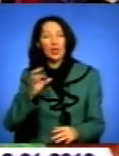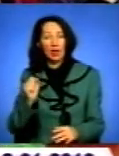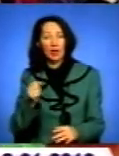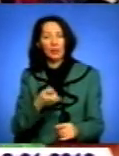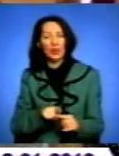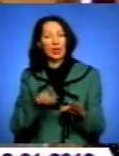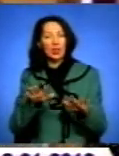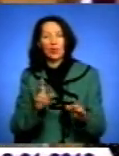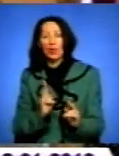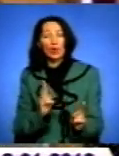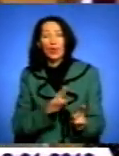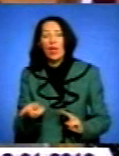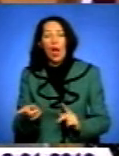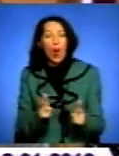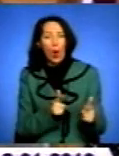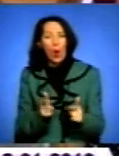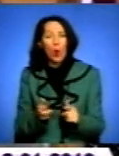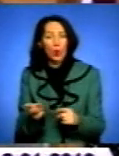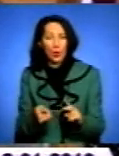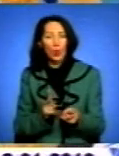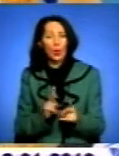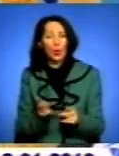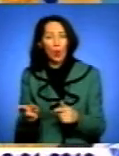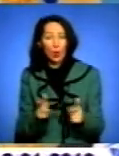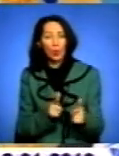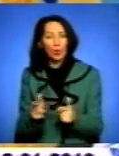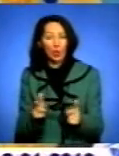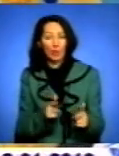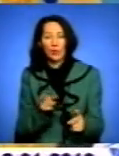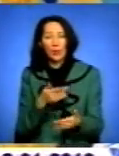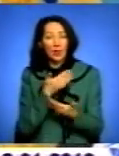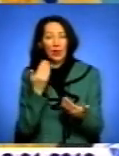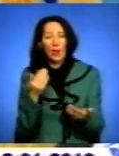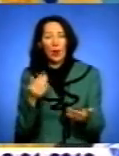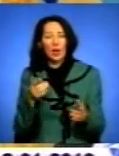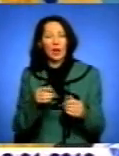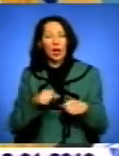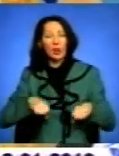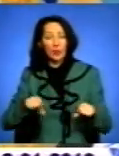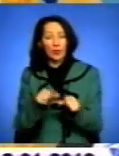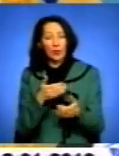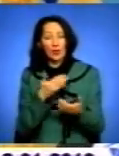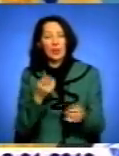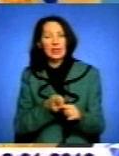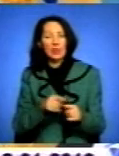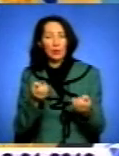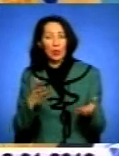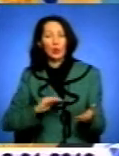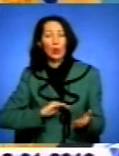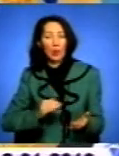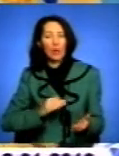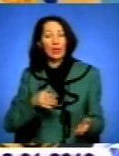немає оргкомітетів, там немає нарад. Це приватна ініціатива жителів цього села, яка народилася